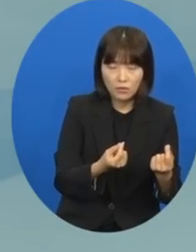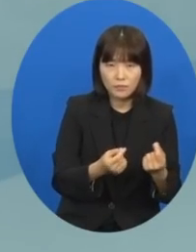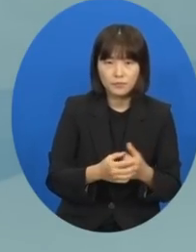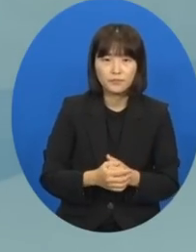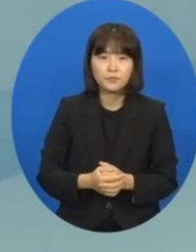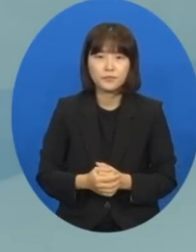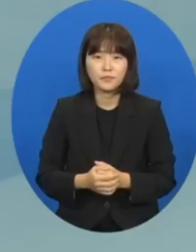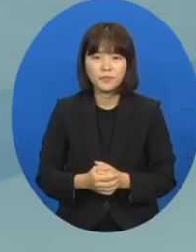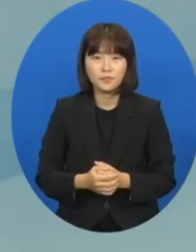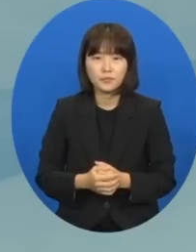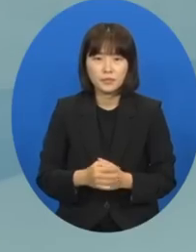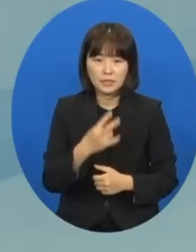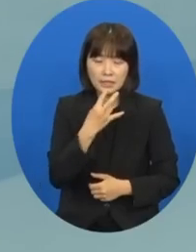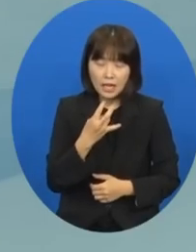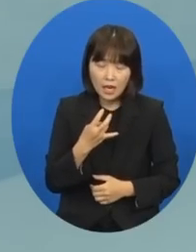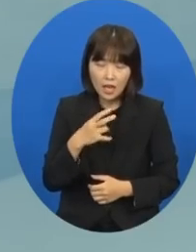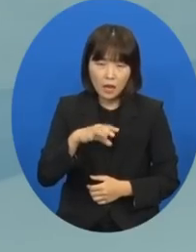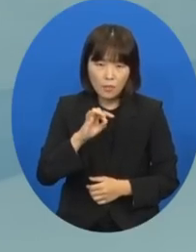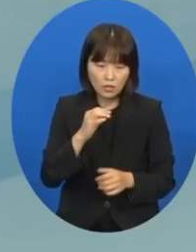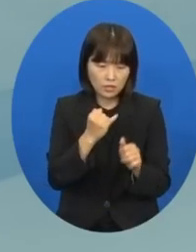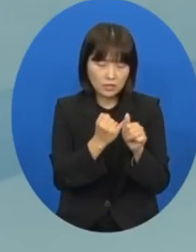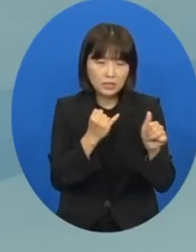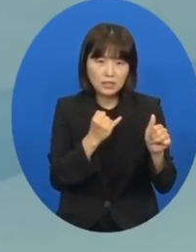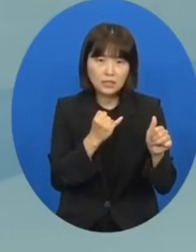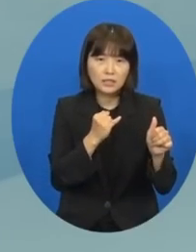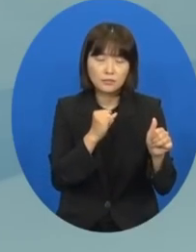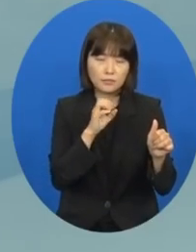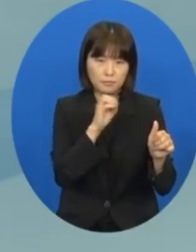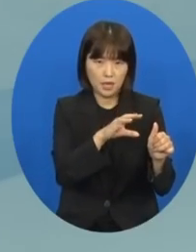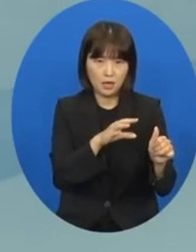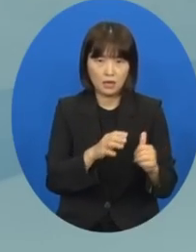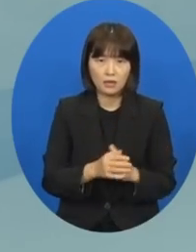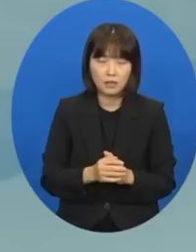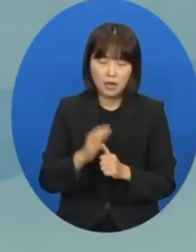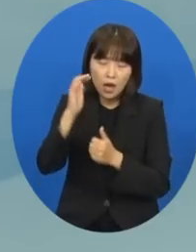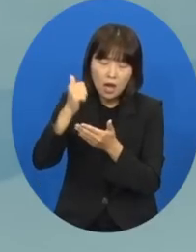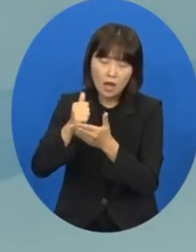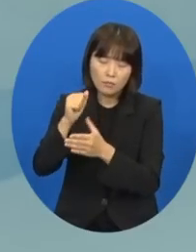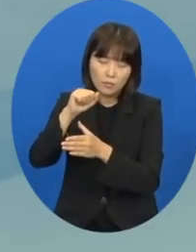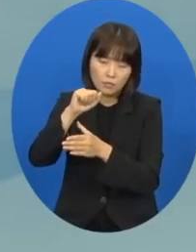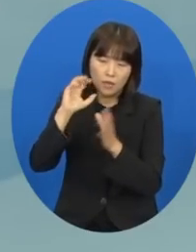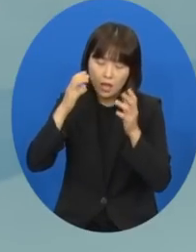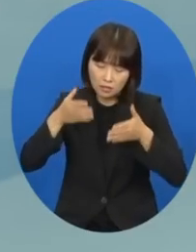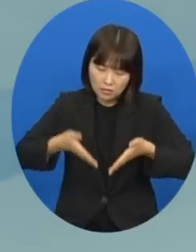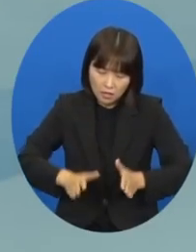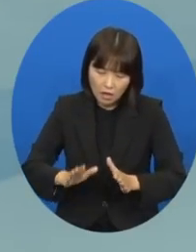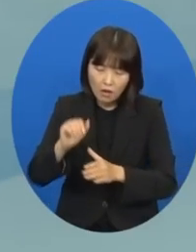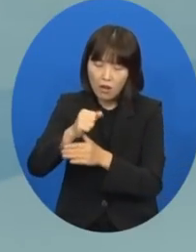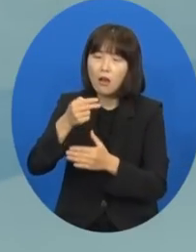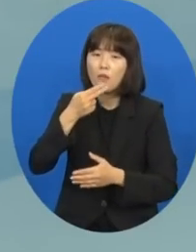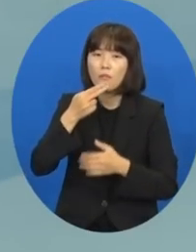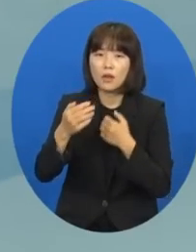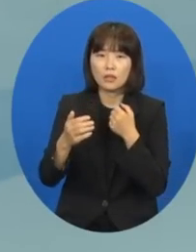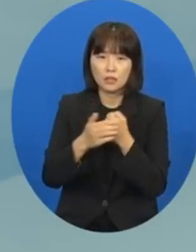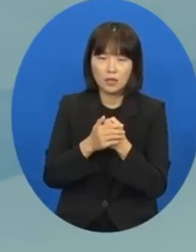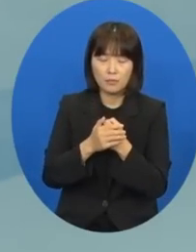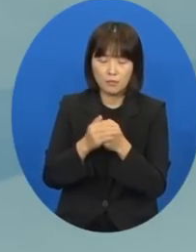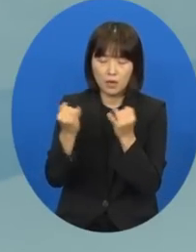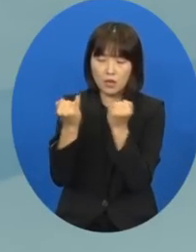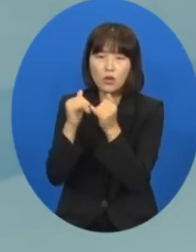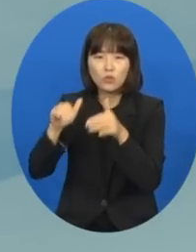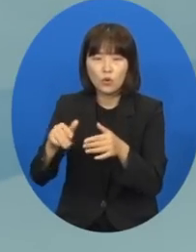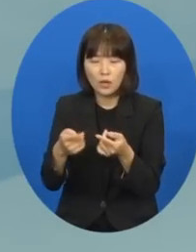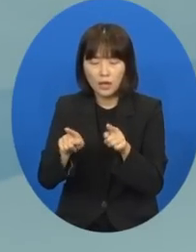합니다. 그러면서 하는 말은 뭐냐면 하나님께서 출산을 허락하지 않으셨으니 내 여정에게 들어가라. 말씀의 왜곡이 시작이